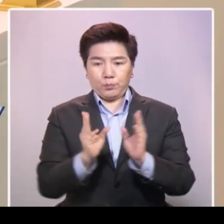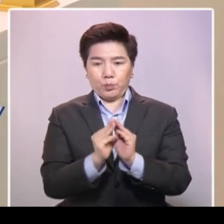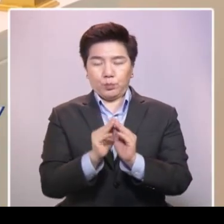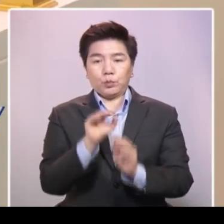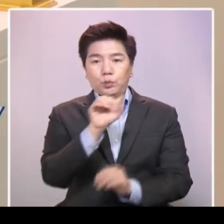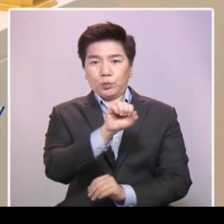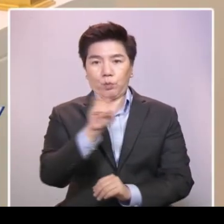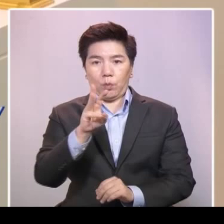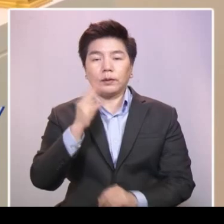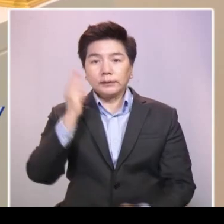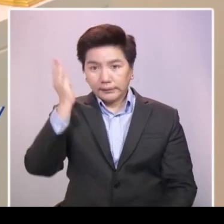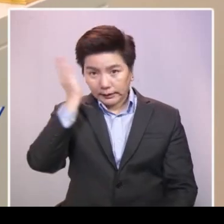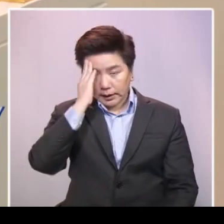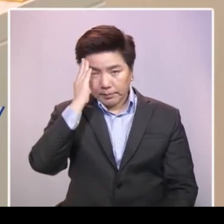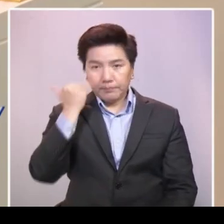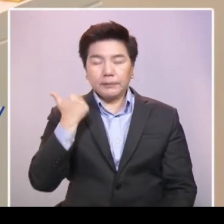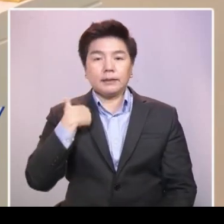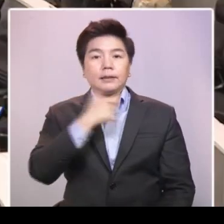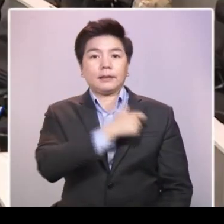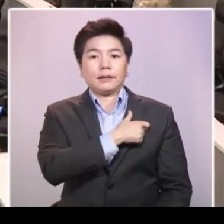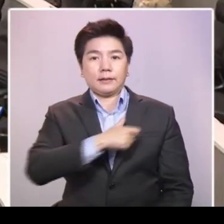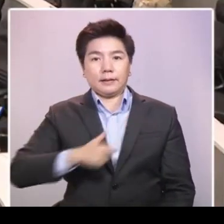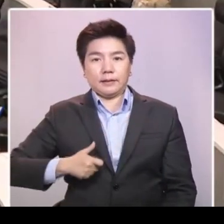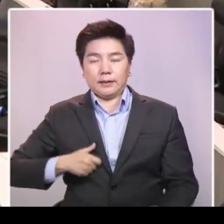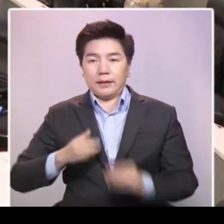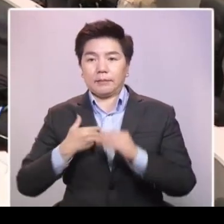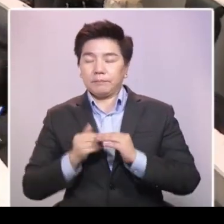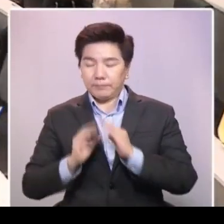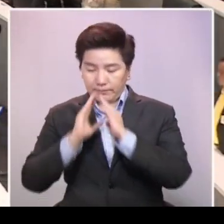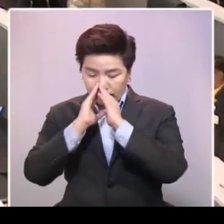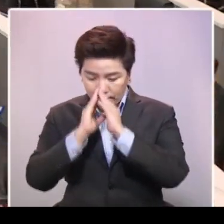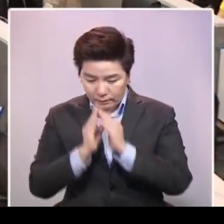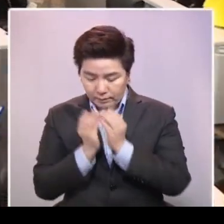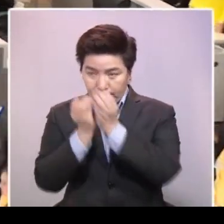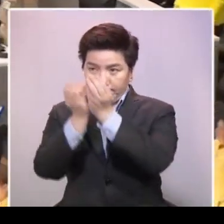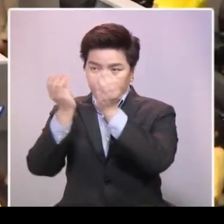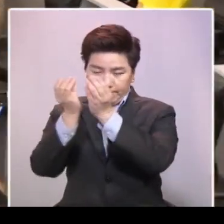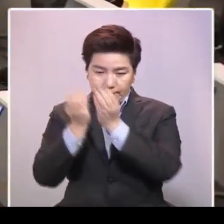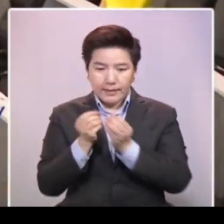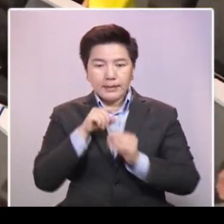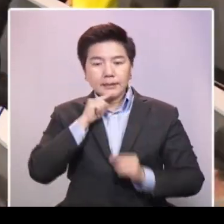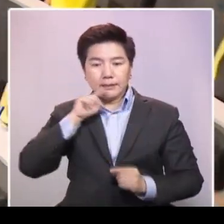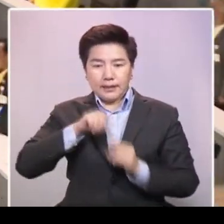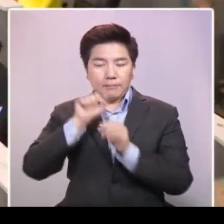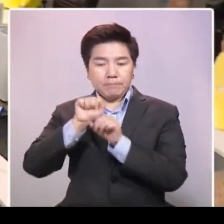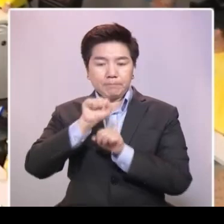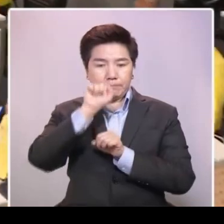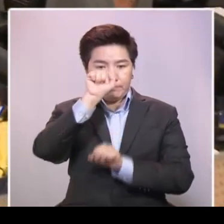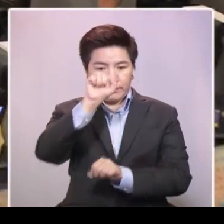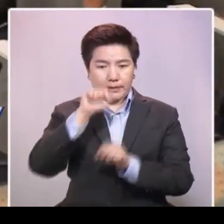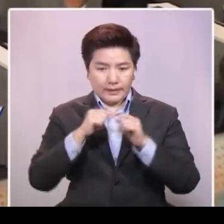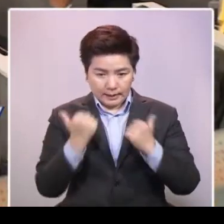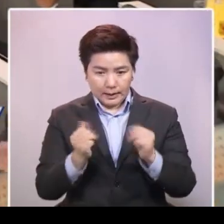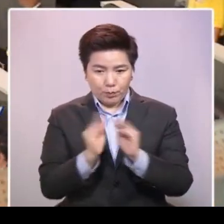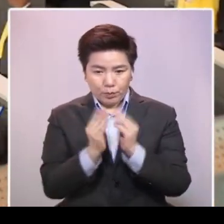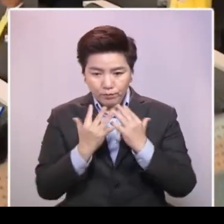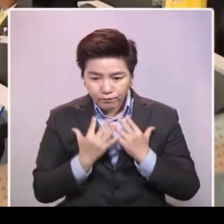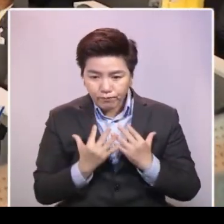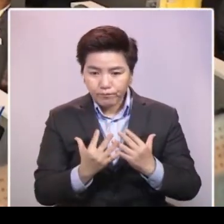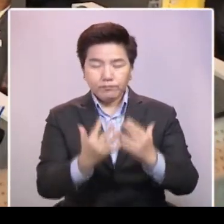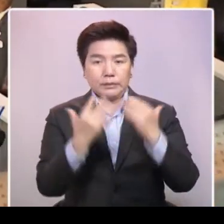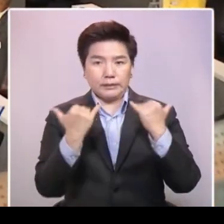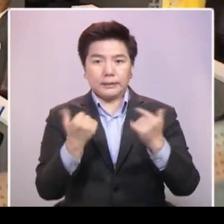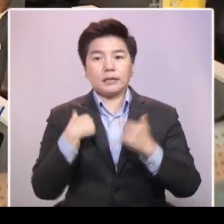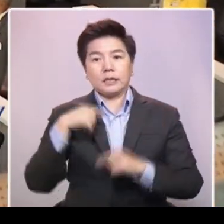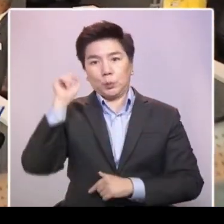วุฒิสภาได้รับทราบพระบรมราชโองการโปรดเกล้าโปรดกระหม่อมแต่งตั้งประธานและรองประธานวุฒิสภาแล้วที่ประชุมก็พิจารณาใน